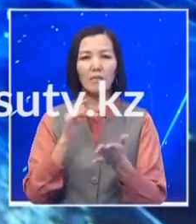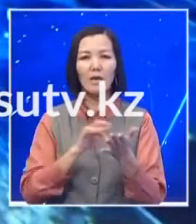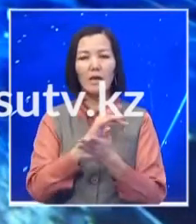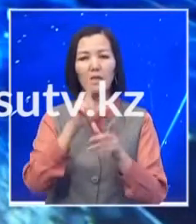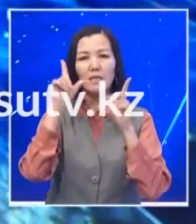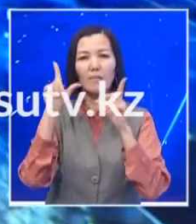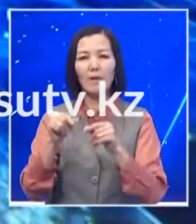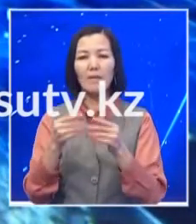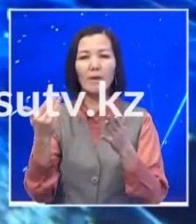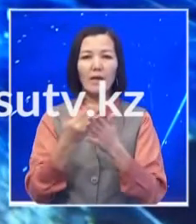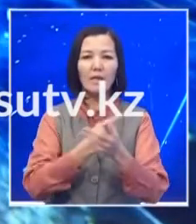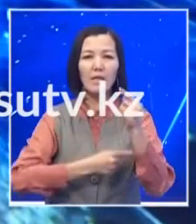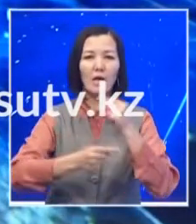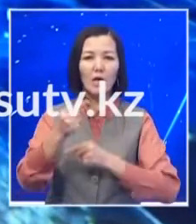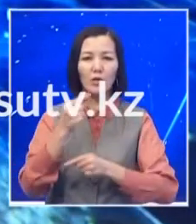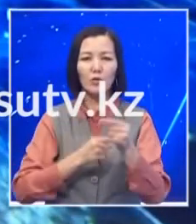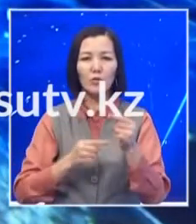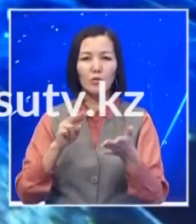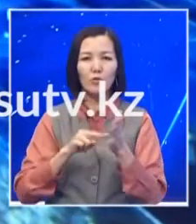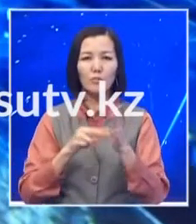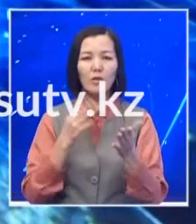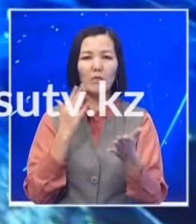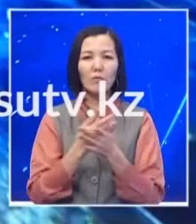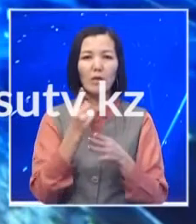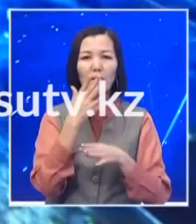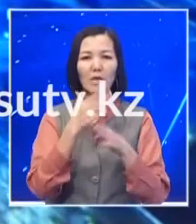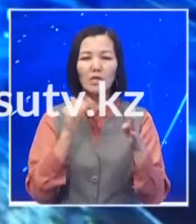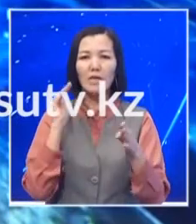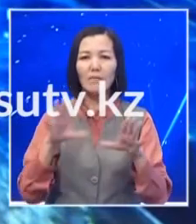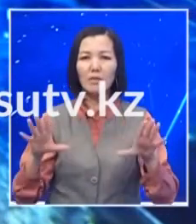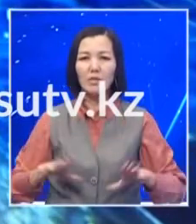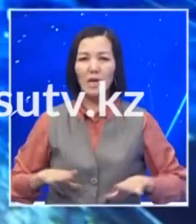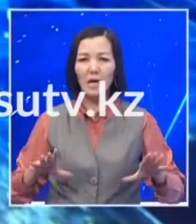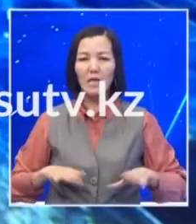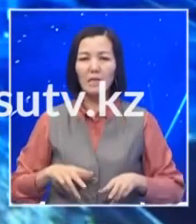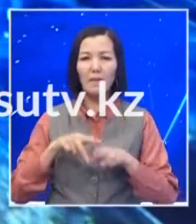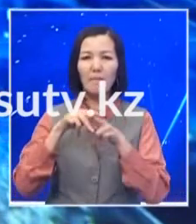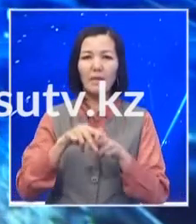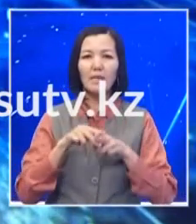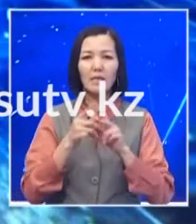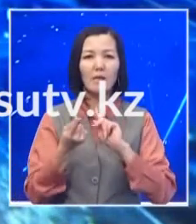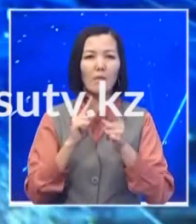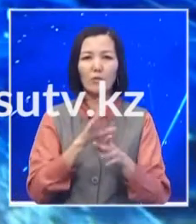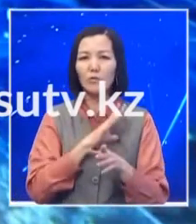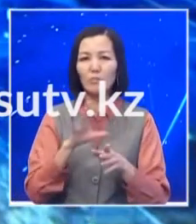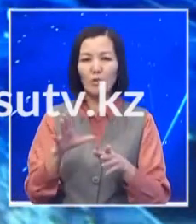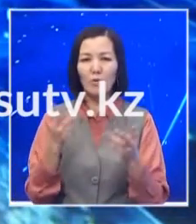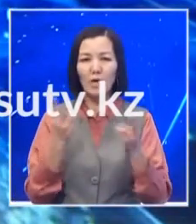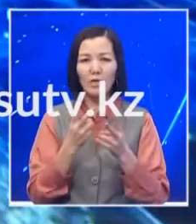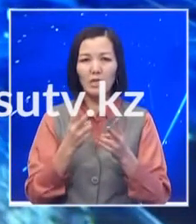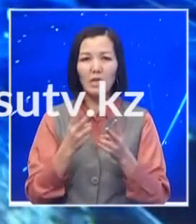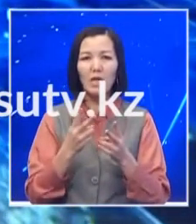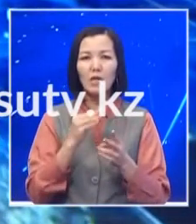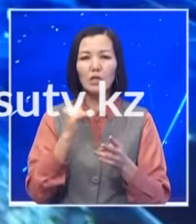отыр. Басты қағидат, 1,5 шақырымға созылған жолда атпен және оған мінген адам ауыспауы тиіс. Мұндағы мақсат